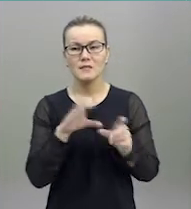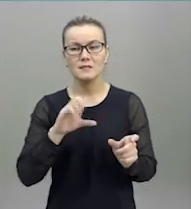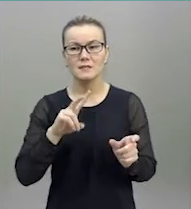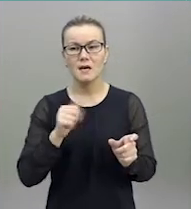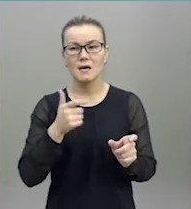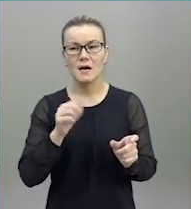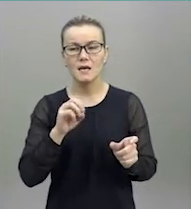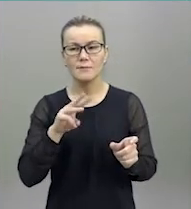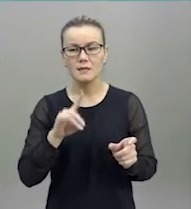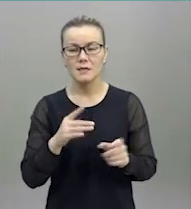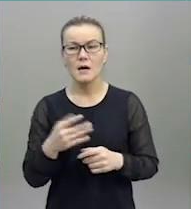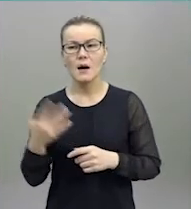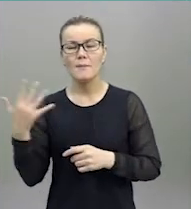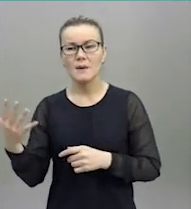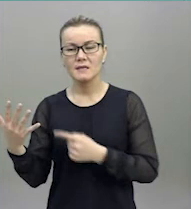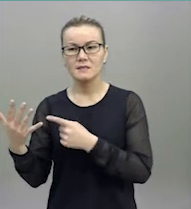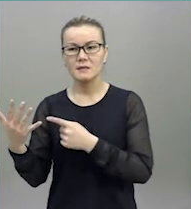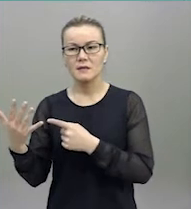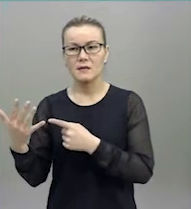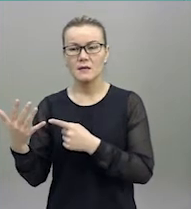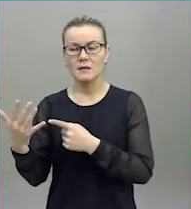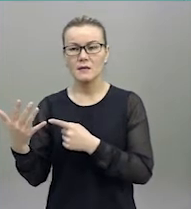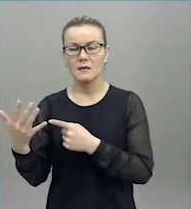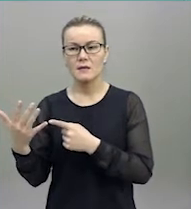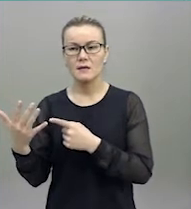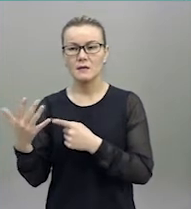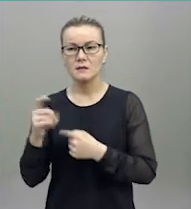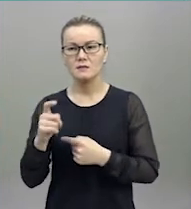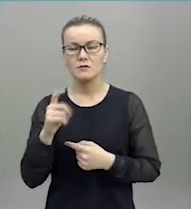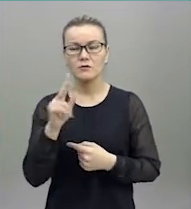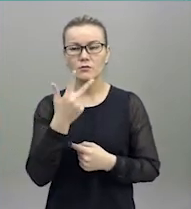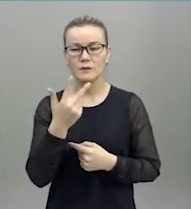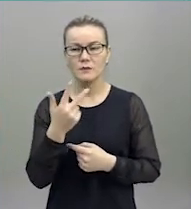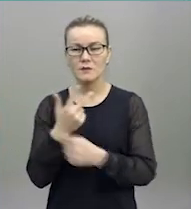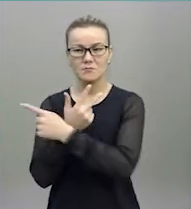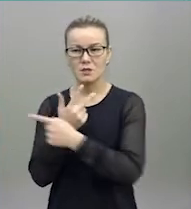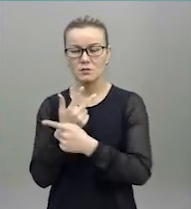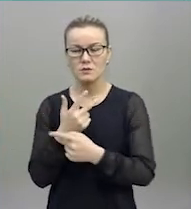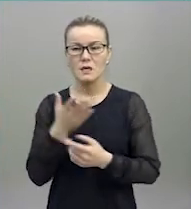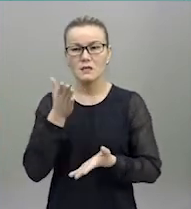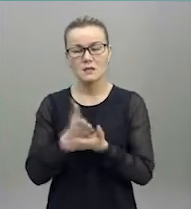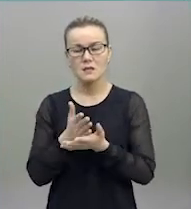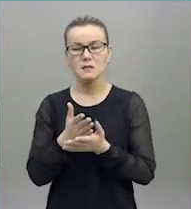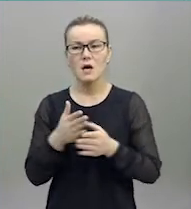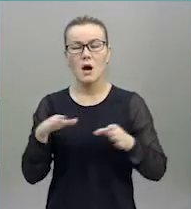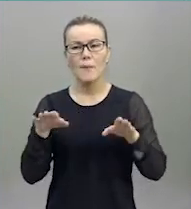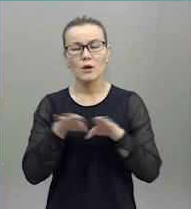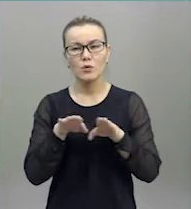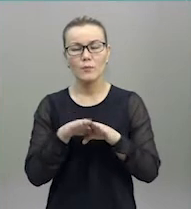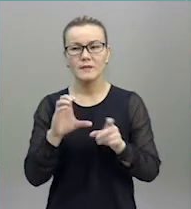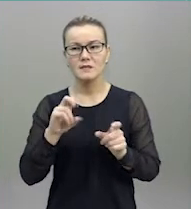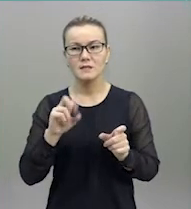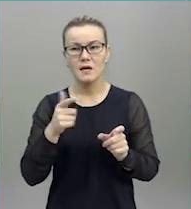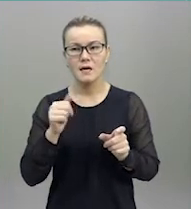смотреть 5 x в кубе минус 5 x в кубе есть ли для него подобные слагаемые да есть